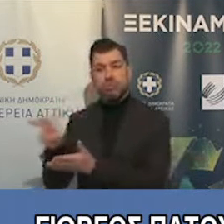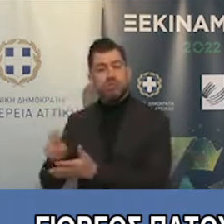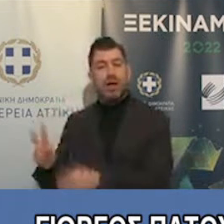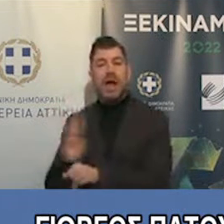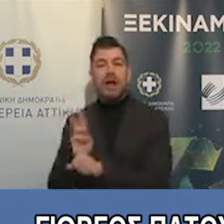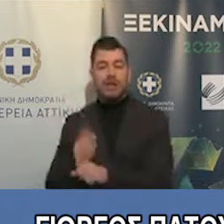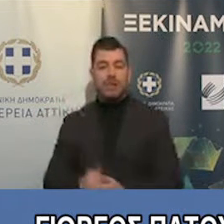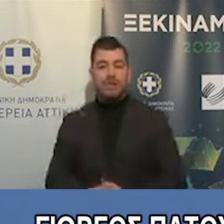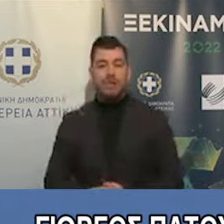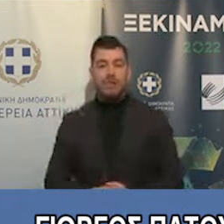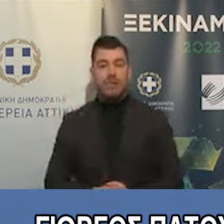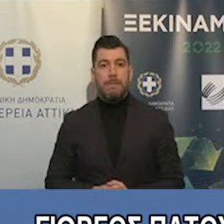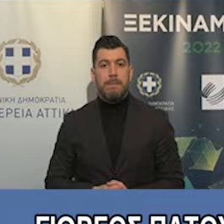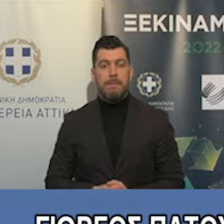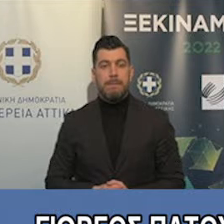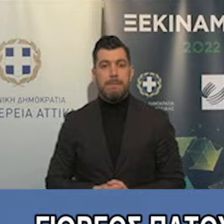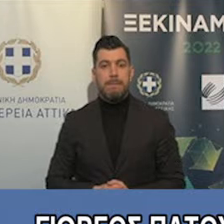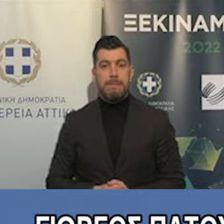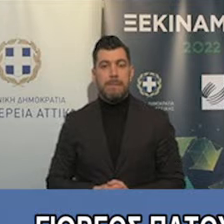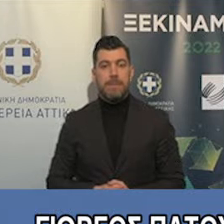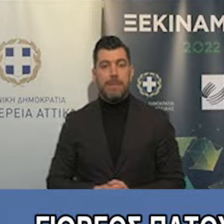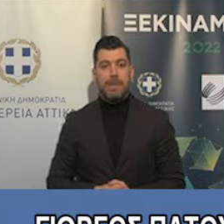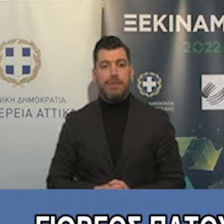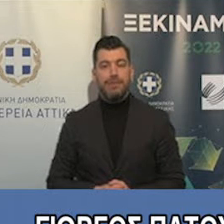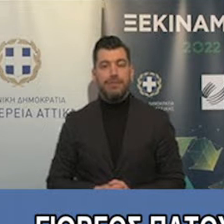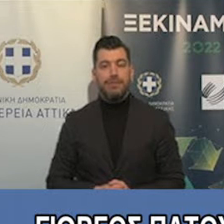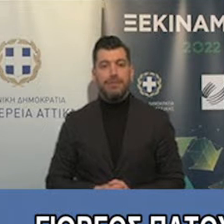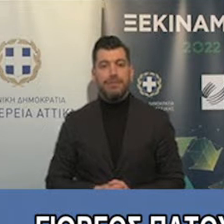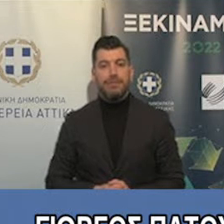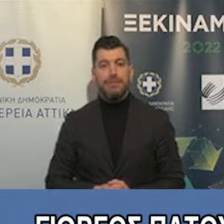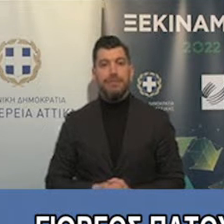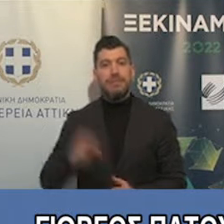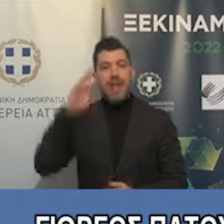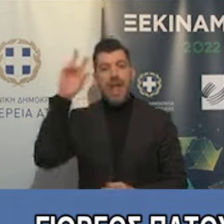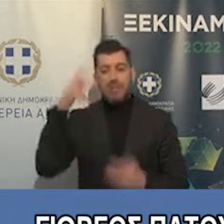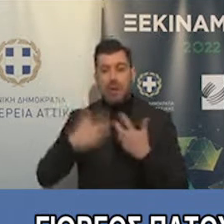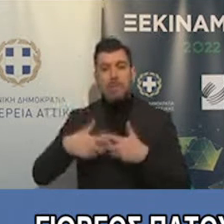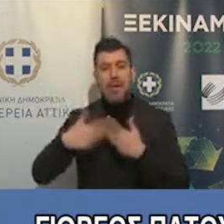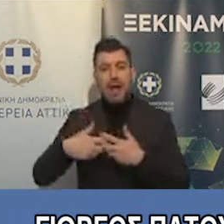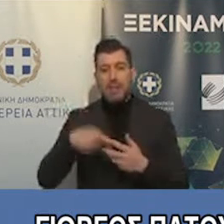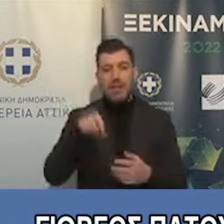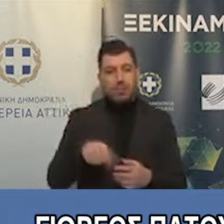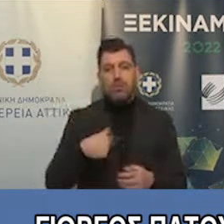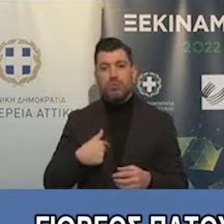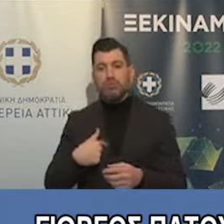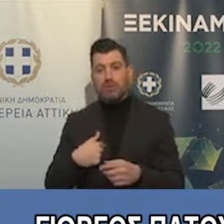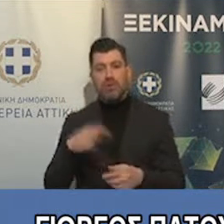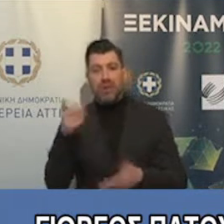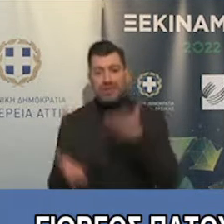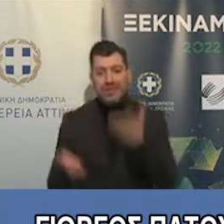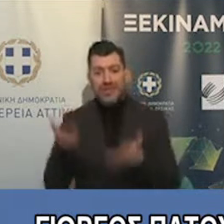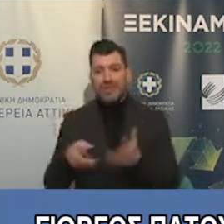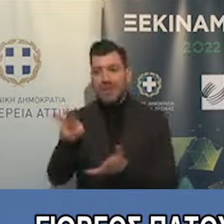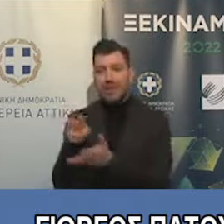χαρτιού, έξυπνος οικίσκος διακριτής συλλογής ανακυκλώσιμων υλικών και βιοαποβλήτων, έξυπνη